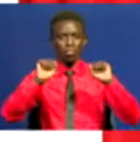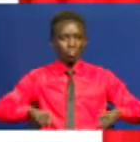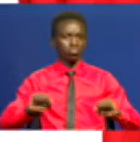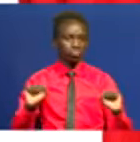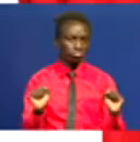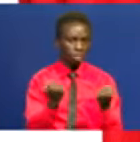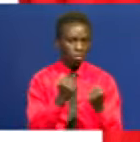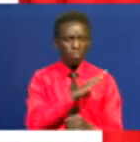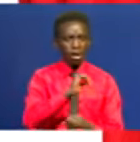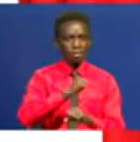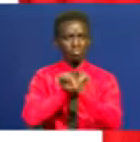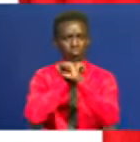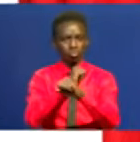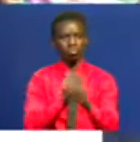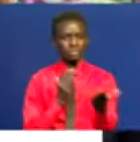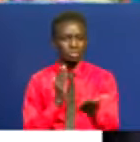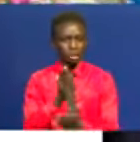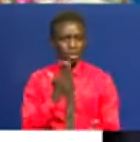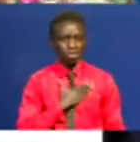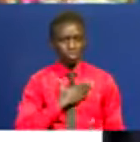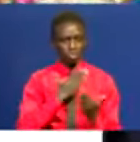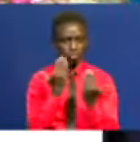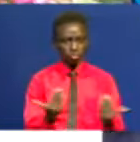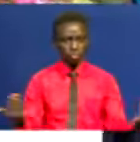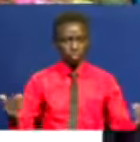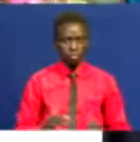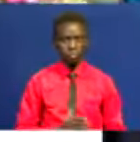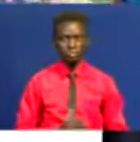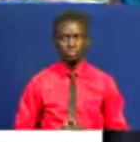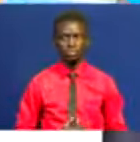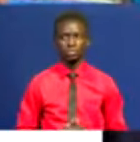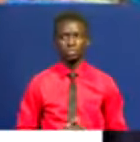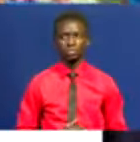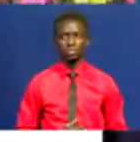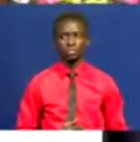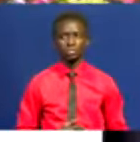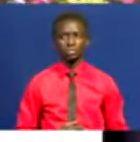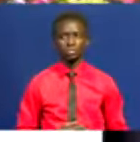and safeguard the rights of our children. Doreen Arange, Darubini.